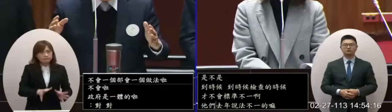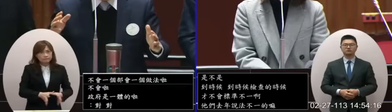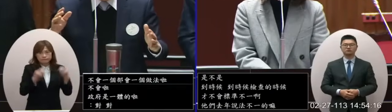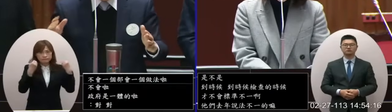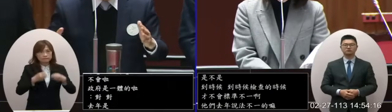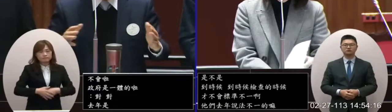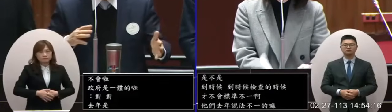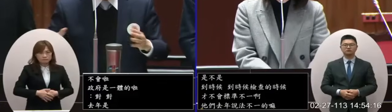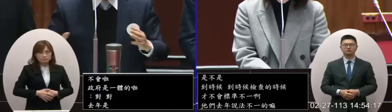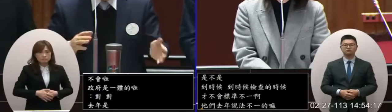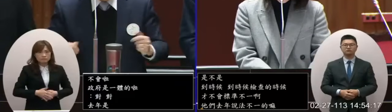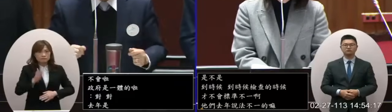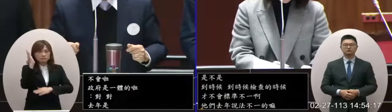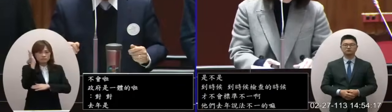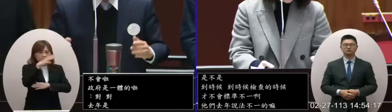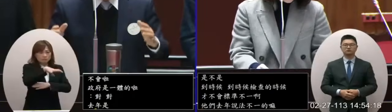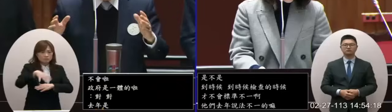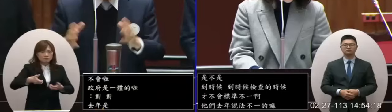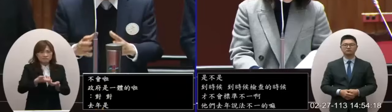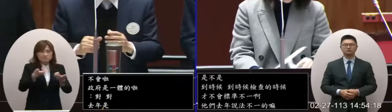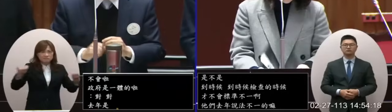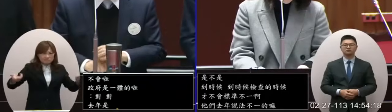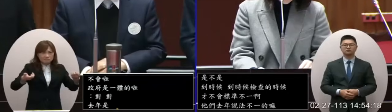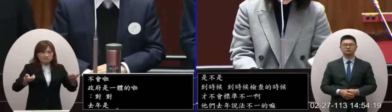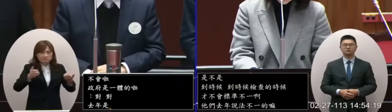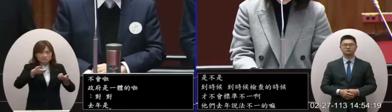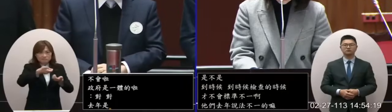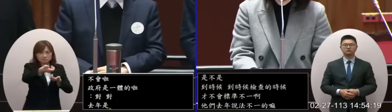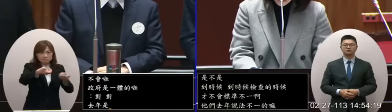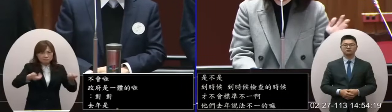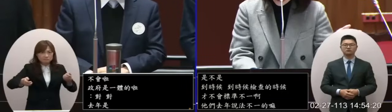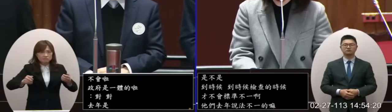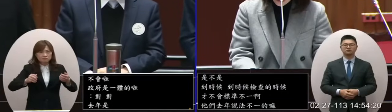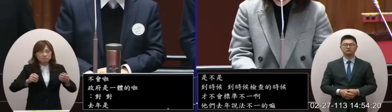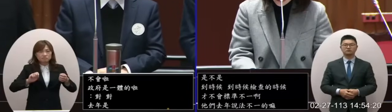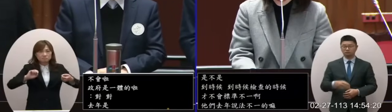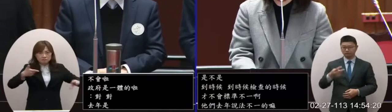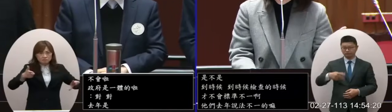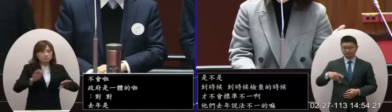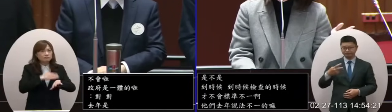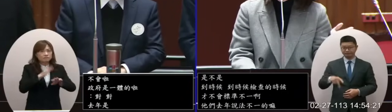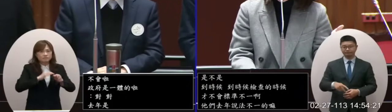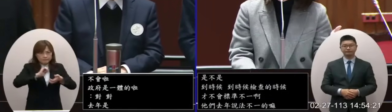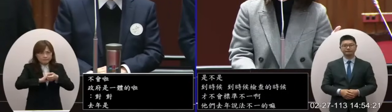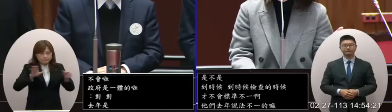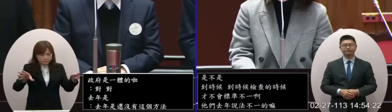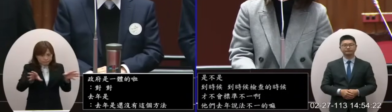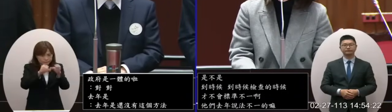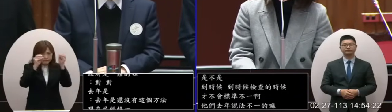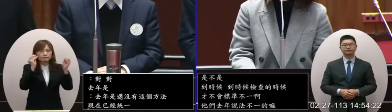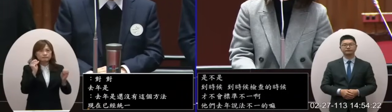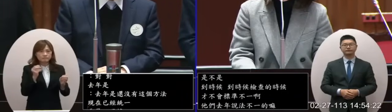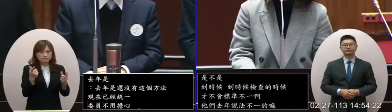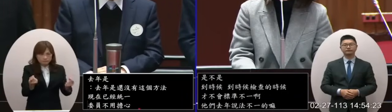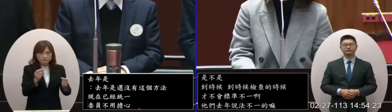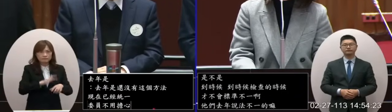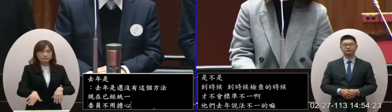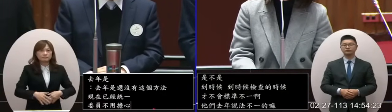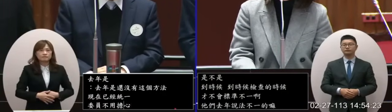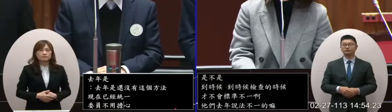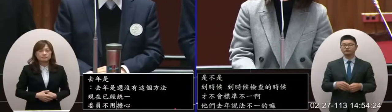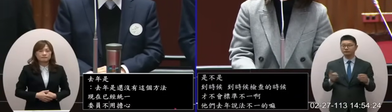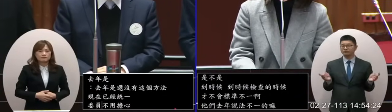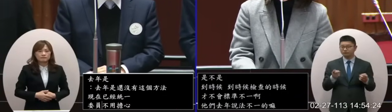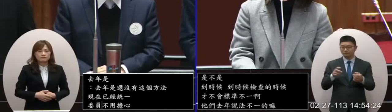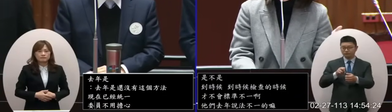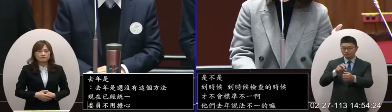不会各部走各的路，一定是整合在一起。 还有我们还提到了就是畜牧业的废弃